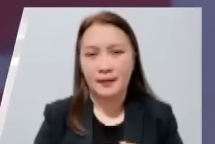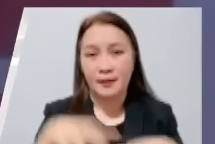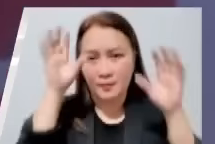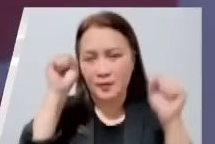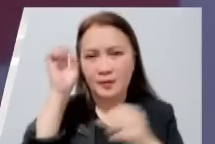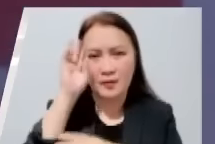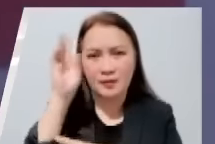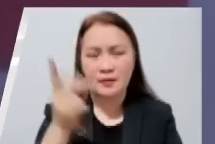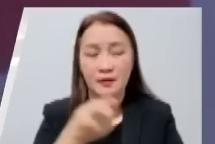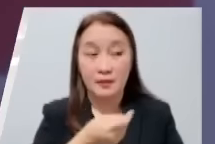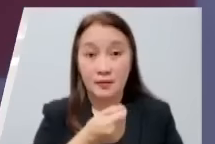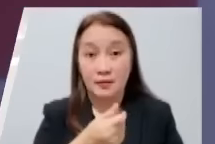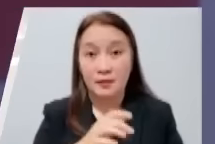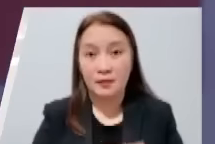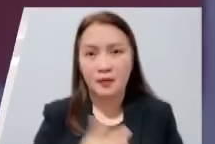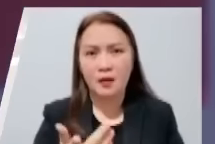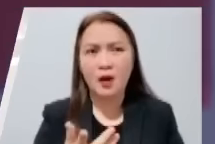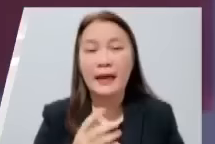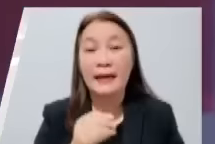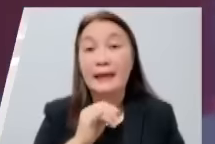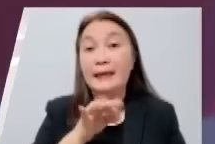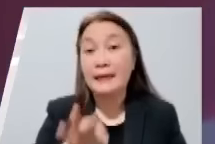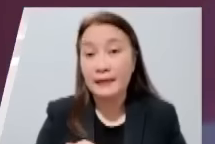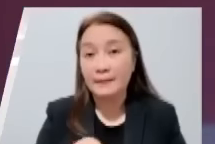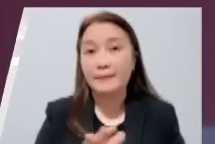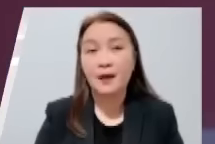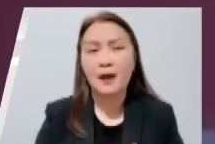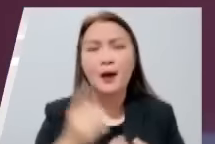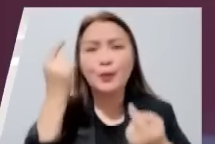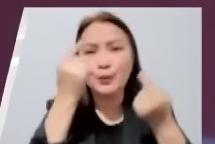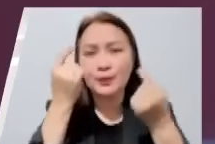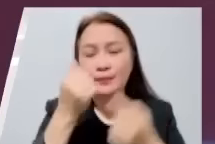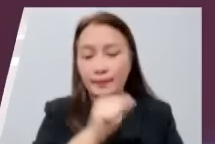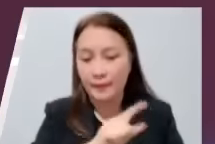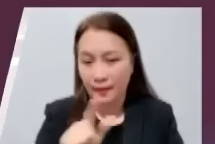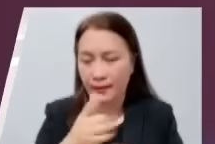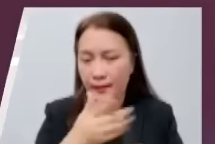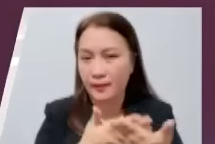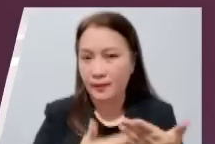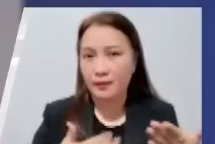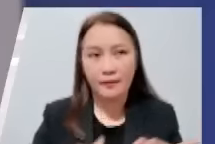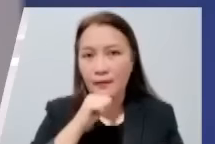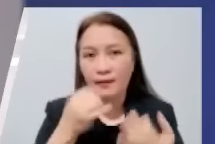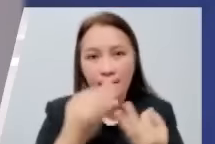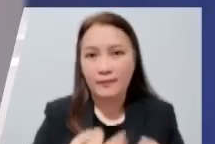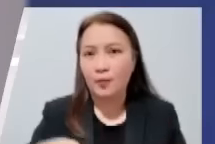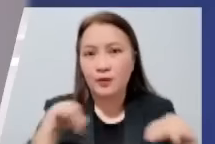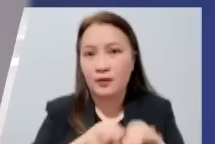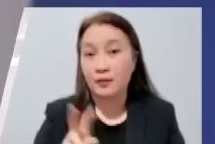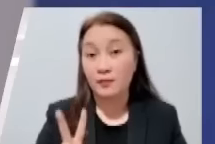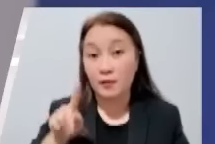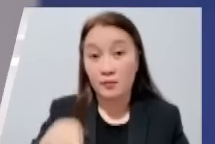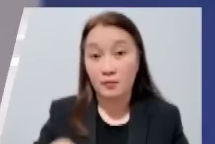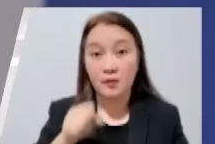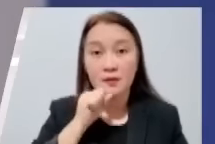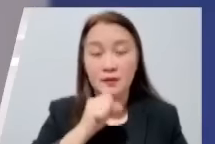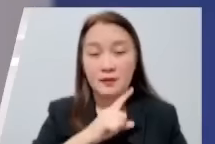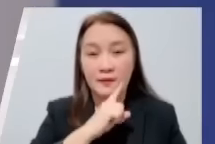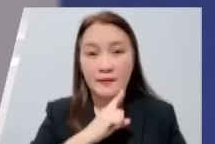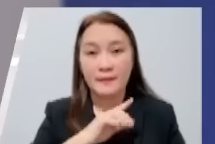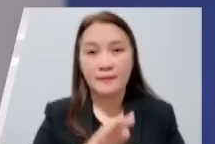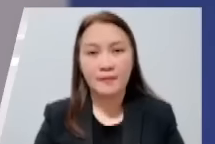saan sinabi niyang kung isasaalang-alang ang lahat ng bagay, hindi importante si VP Sara. Nagpaabot din ang mensahe ang